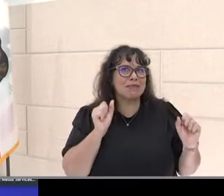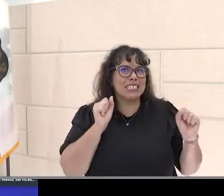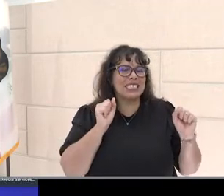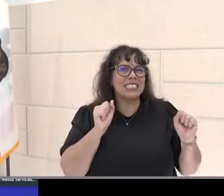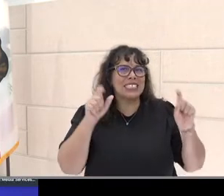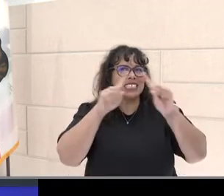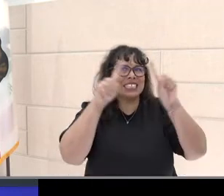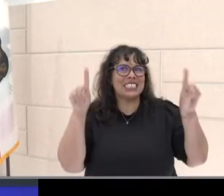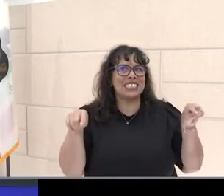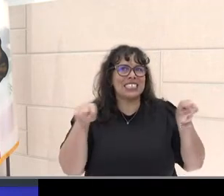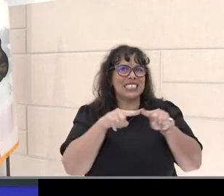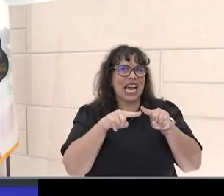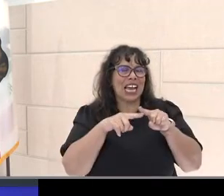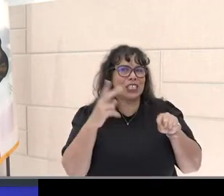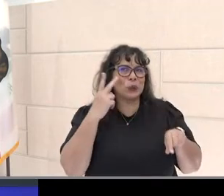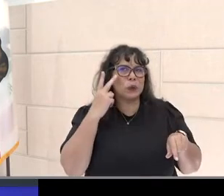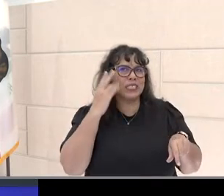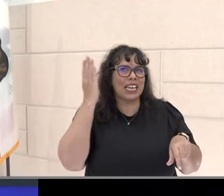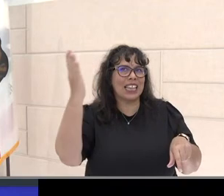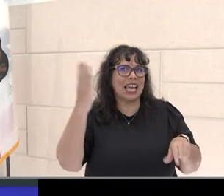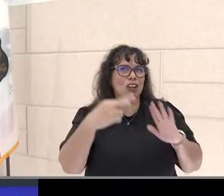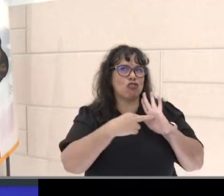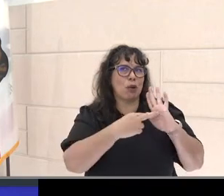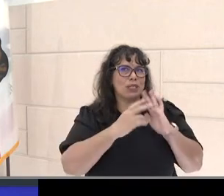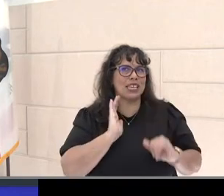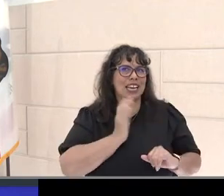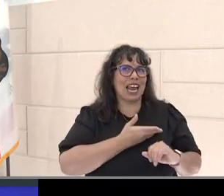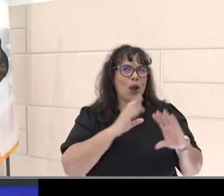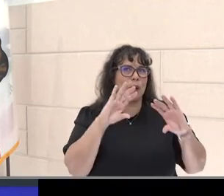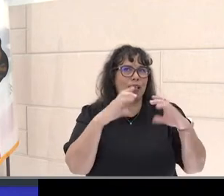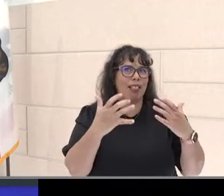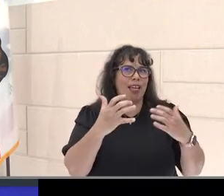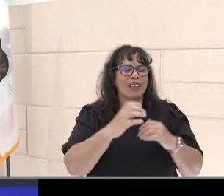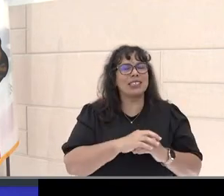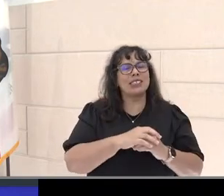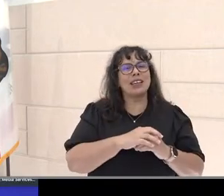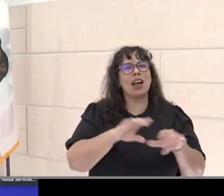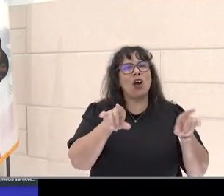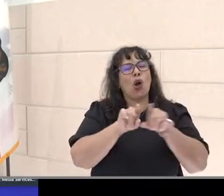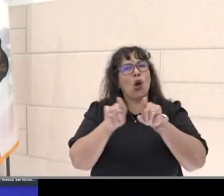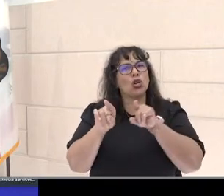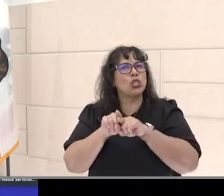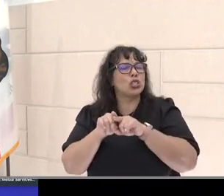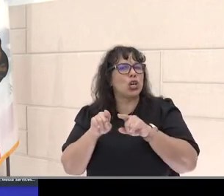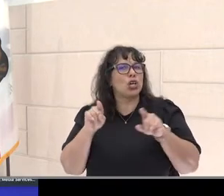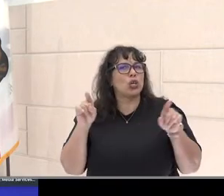ย่งมีพลานั้นได้เป็นเจ้าท่าสวากุมนะโวฟแพ็ก